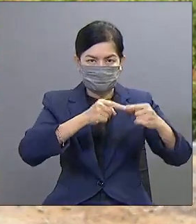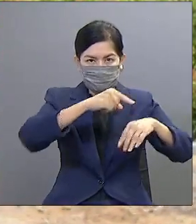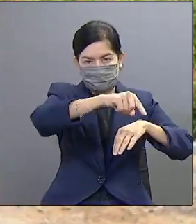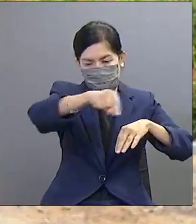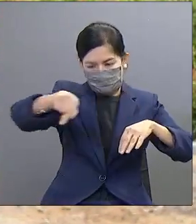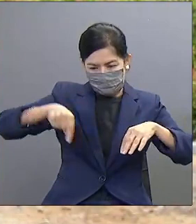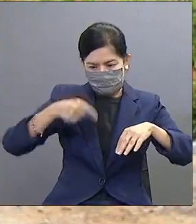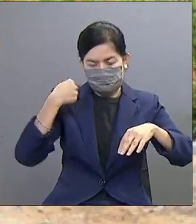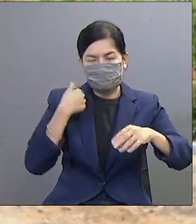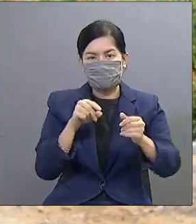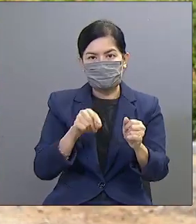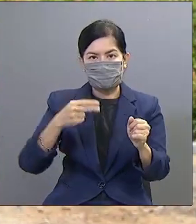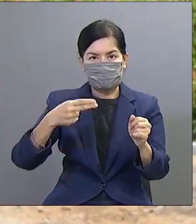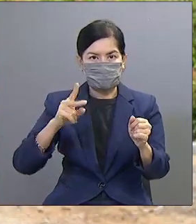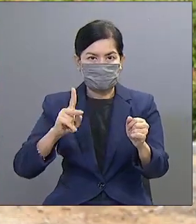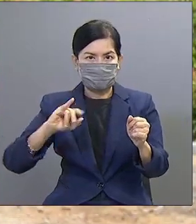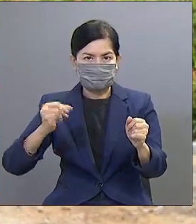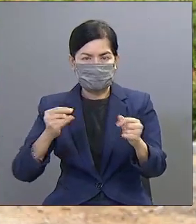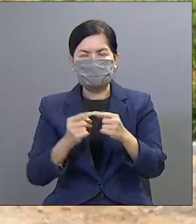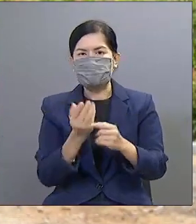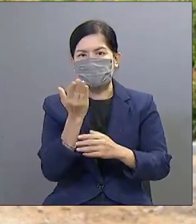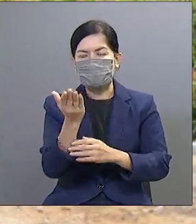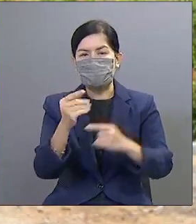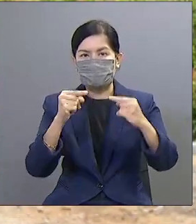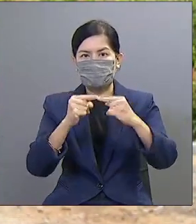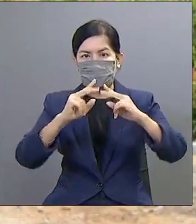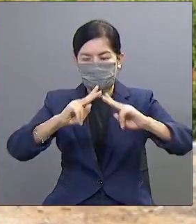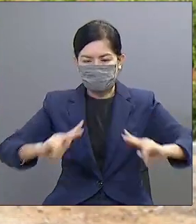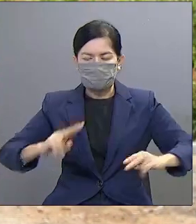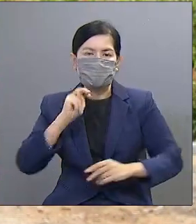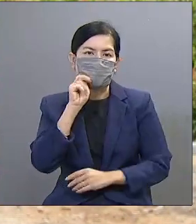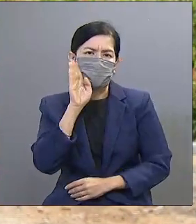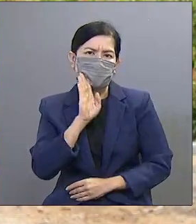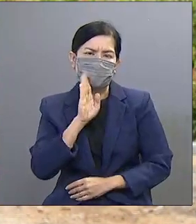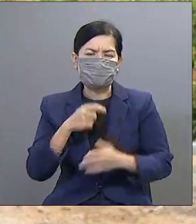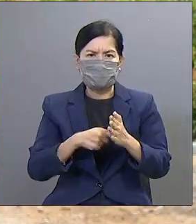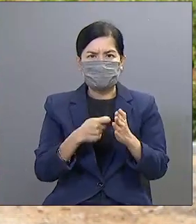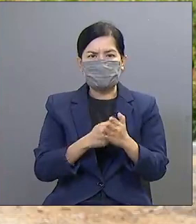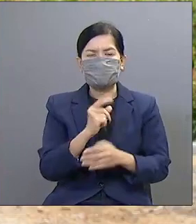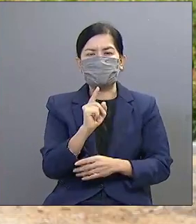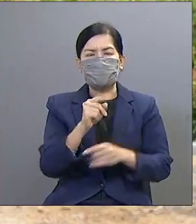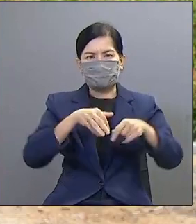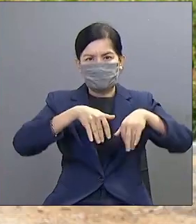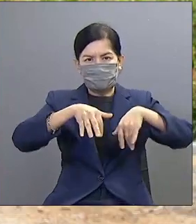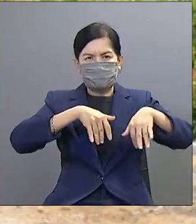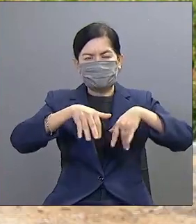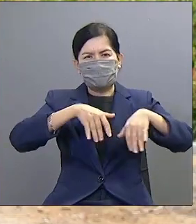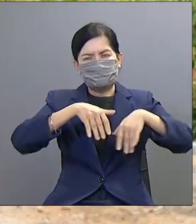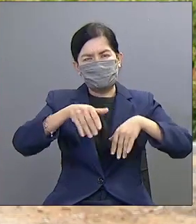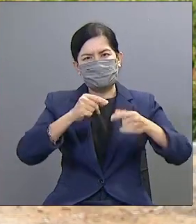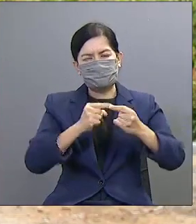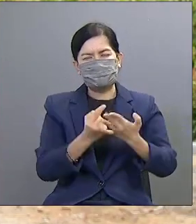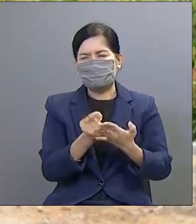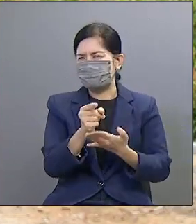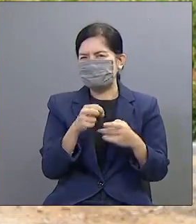าได้ล้องขอไปยักบทราิษณ น้บดาลเองจากปญหาประชาชนในพ้นที่อำเภอขาดแง